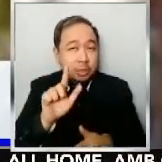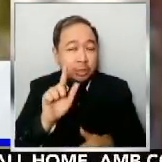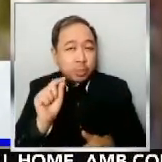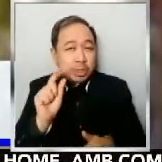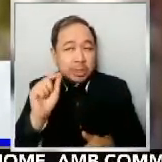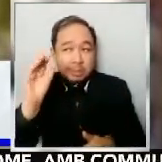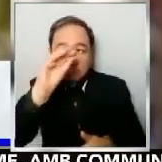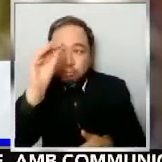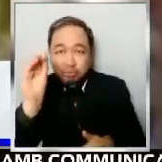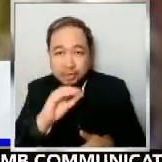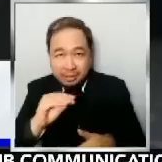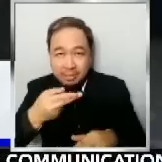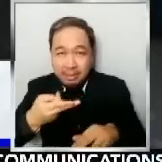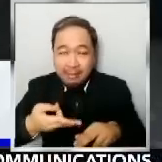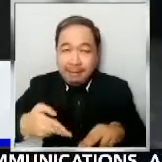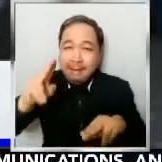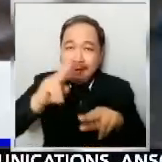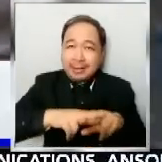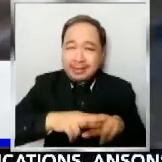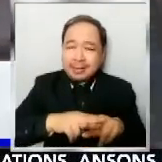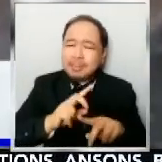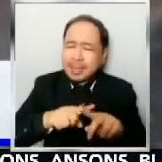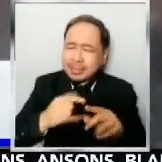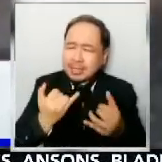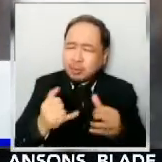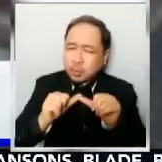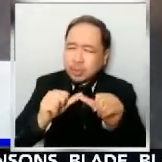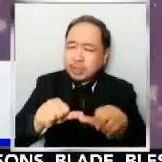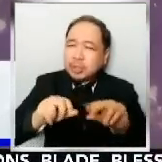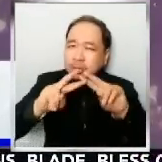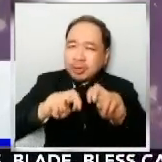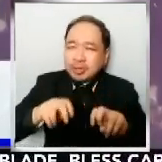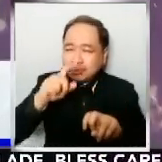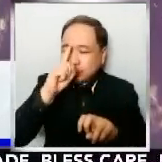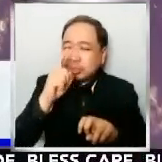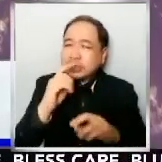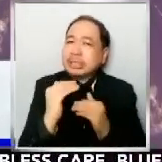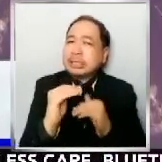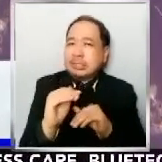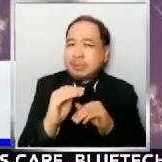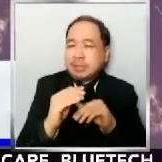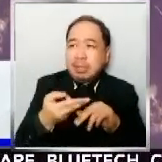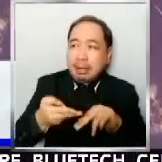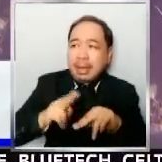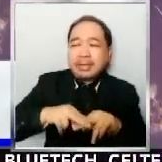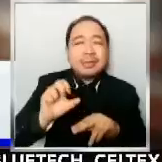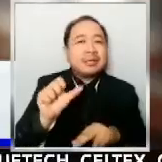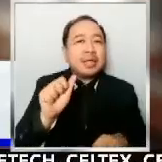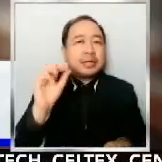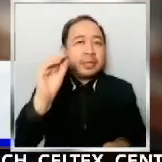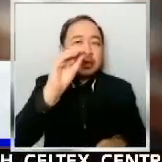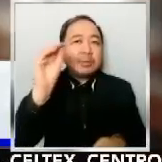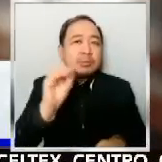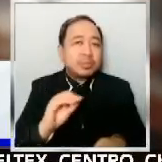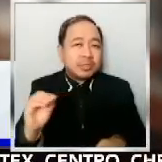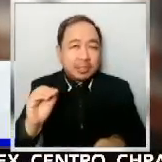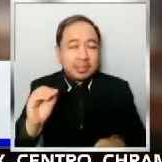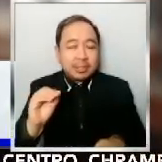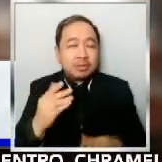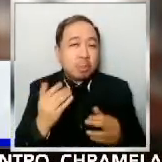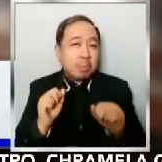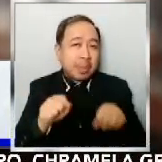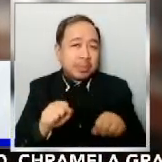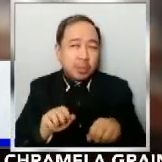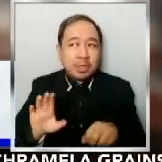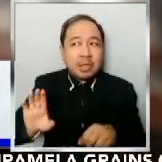masigurado natin kasi we limit talaga the increases to at least 10% lang. Kung pwede, doon na lang muna sila rin sa kanilang premium